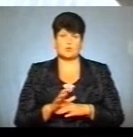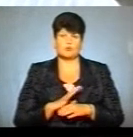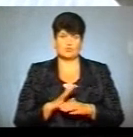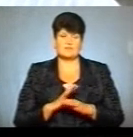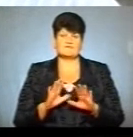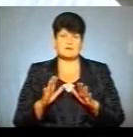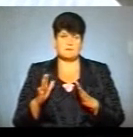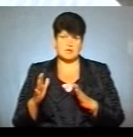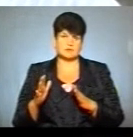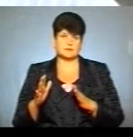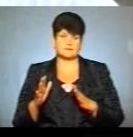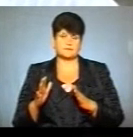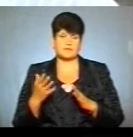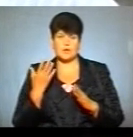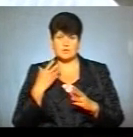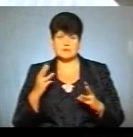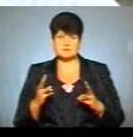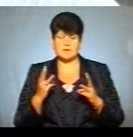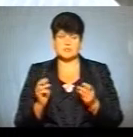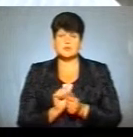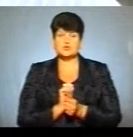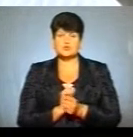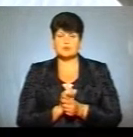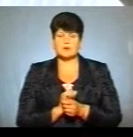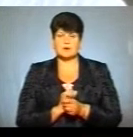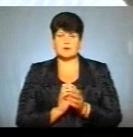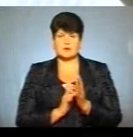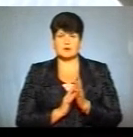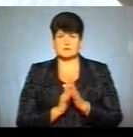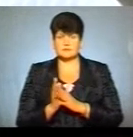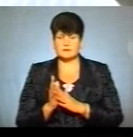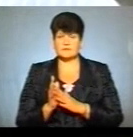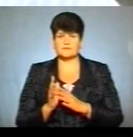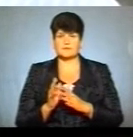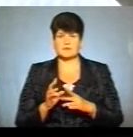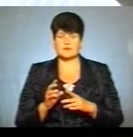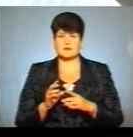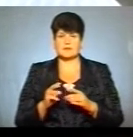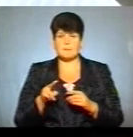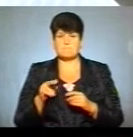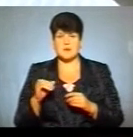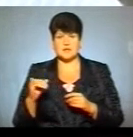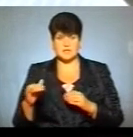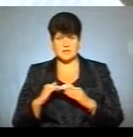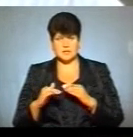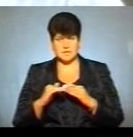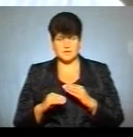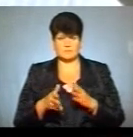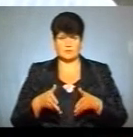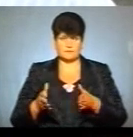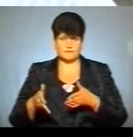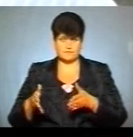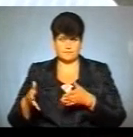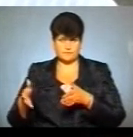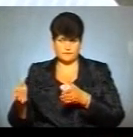де спалюється суха рослинність або її залишків на паях або на земельних ділянках,